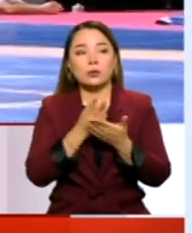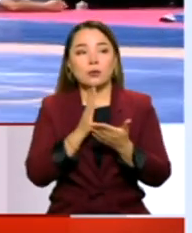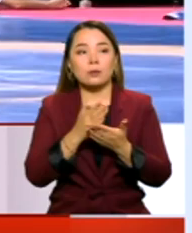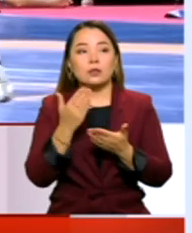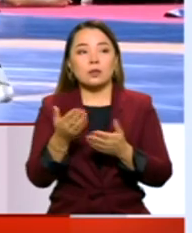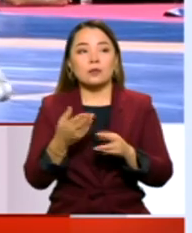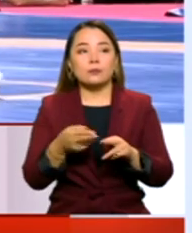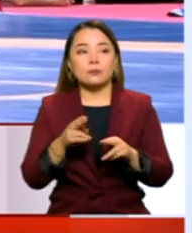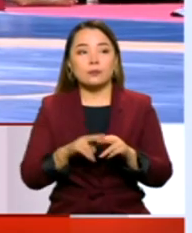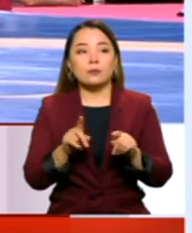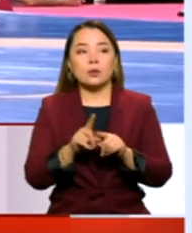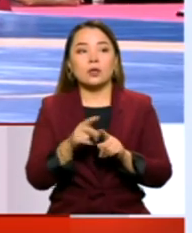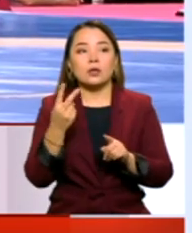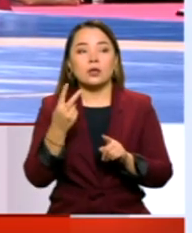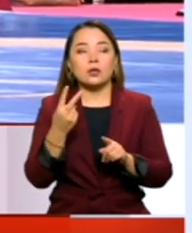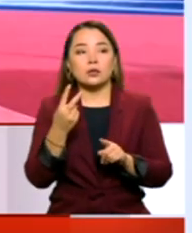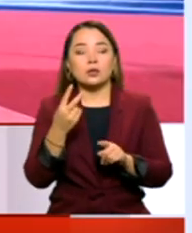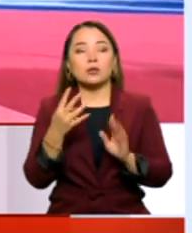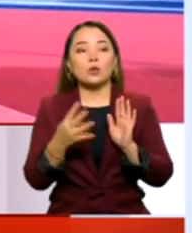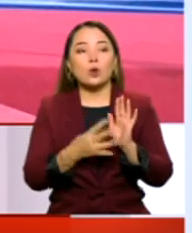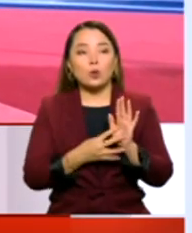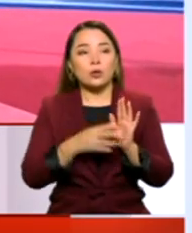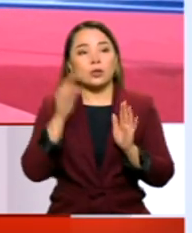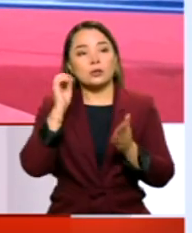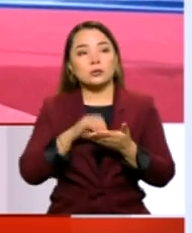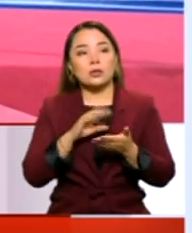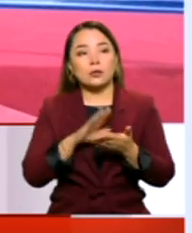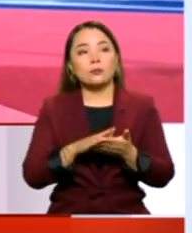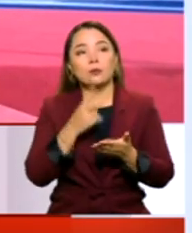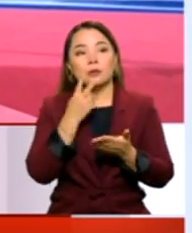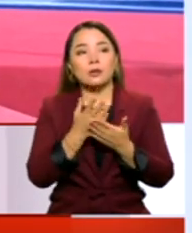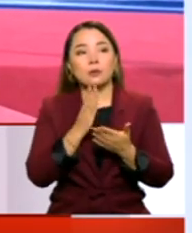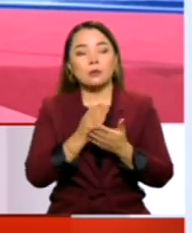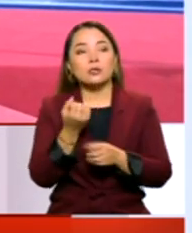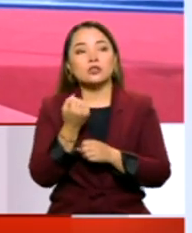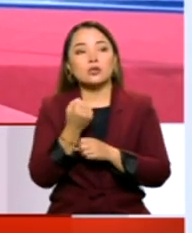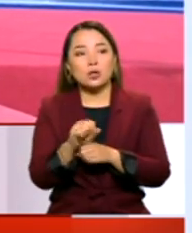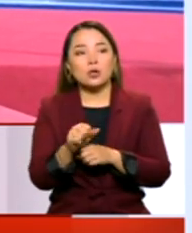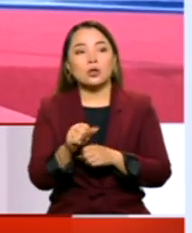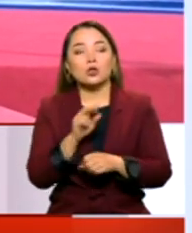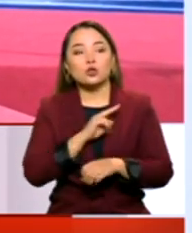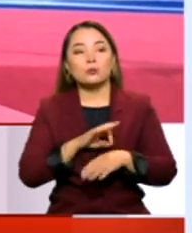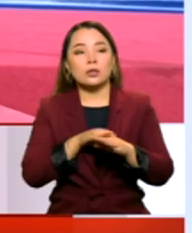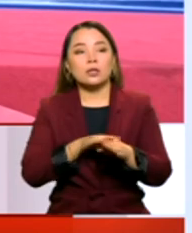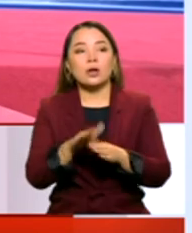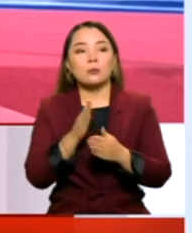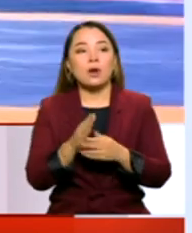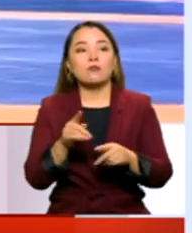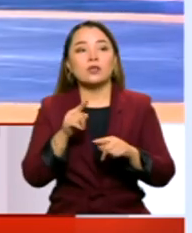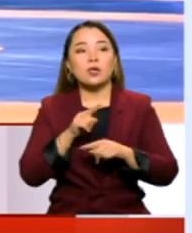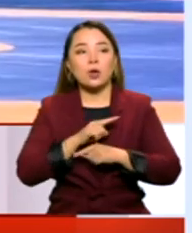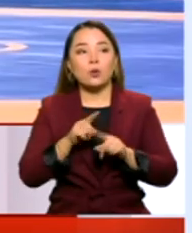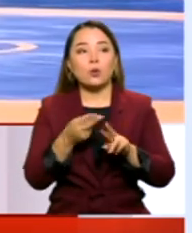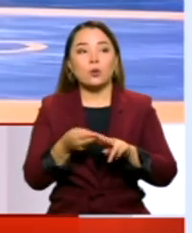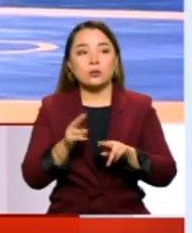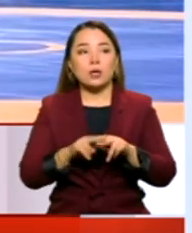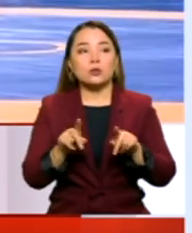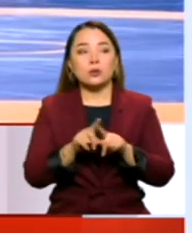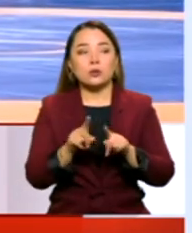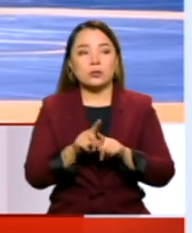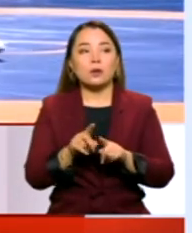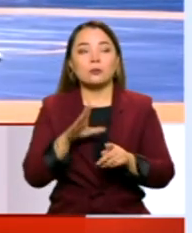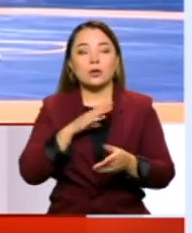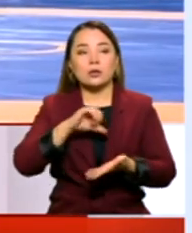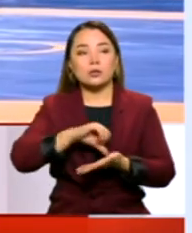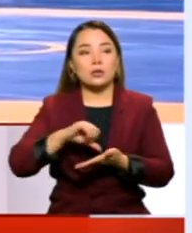болады. 2-9 есебімен ирандық балуанға жеңіліп жатып, жеңісті жұлып кетті. Енді финалда да ол осылайша жер